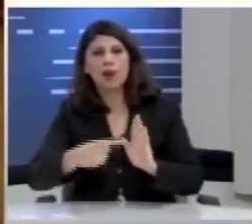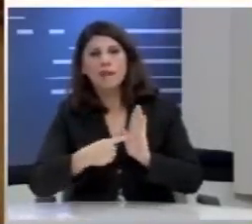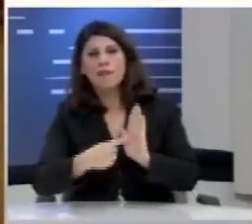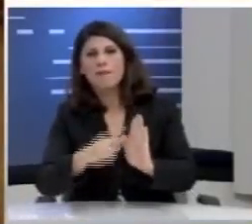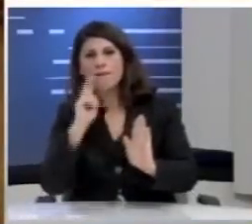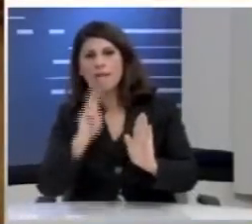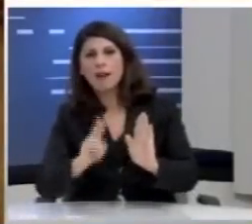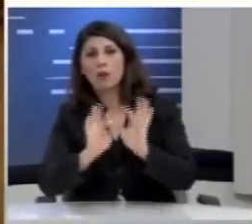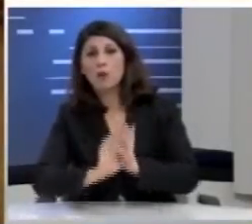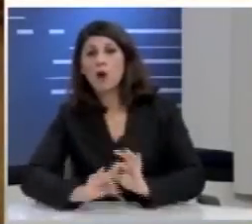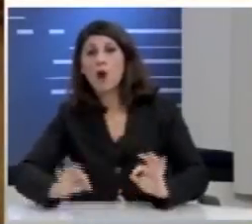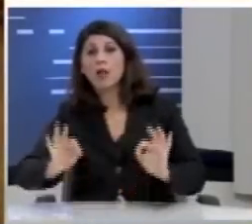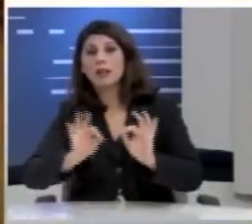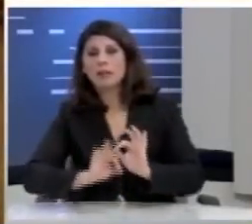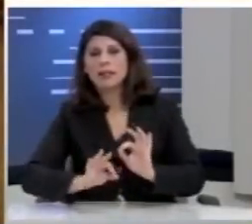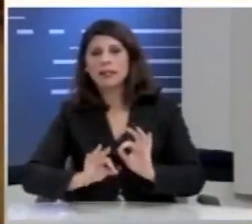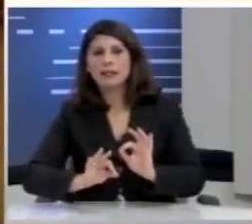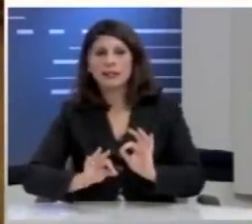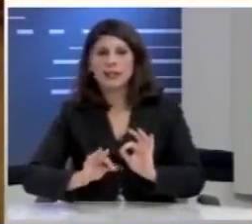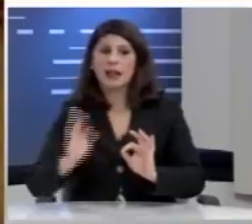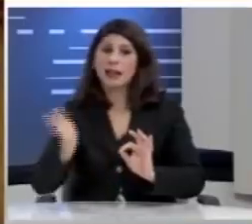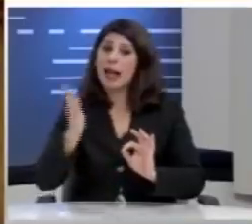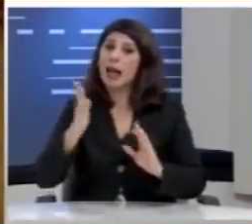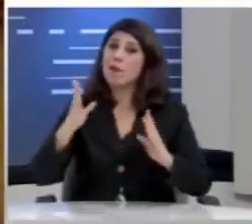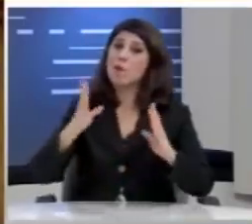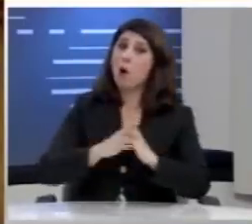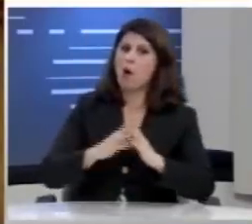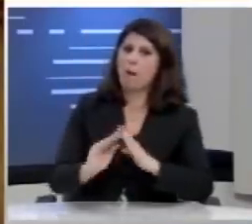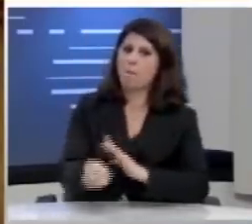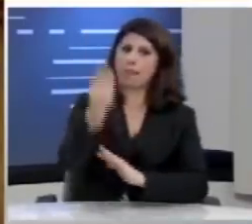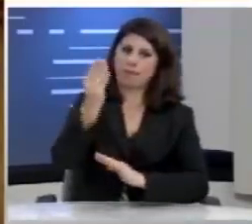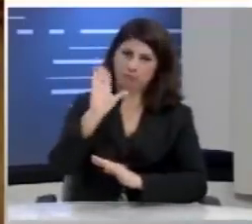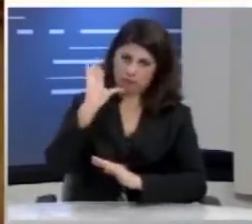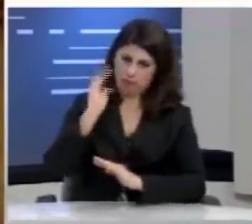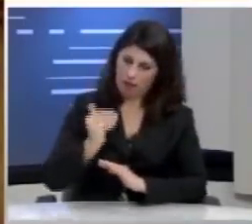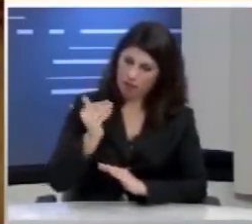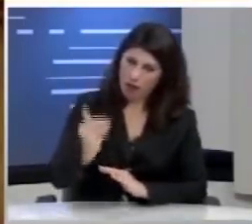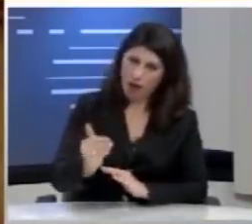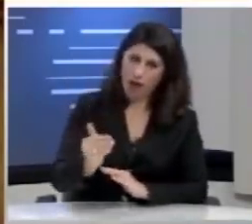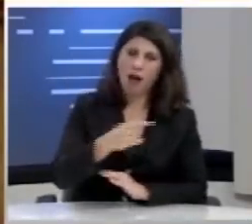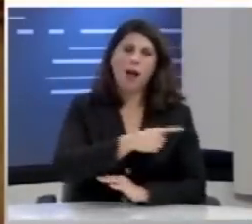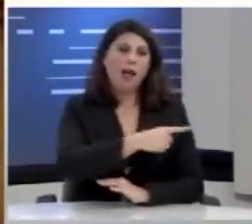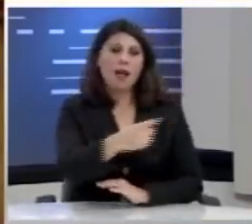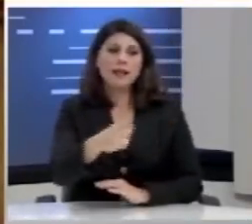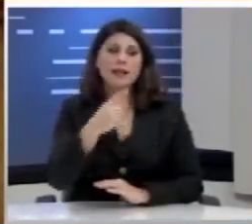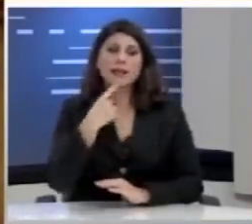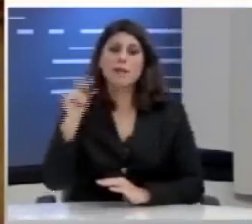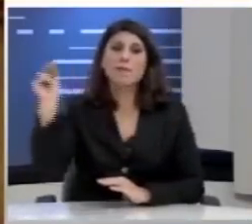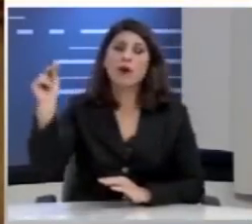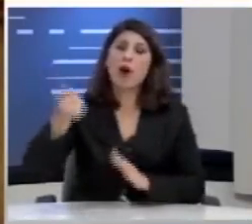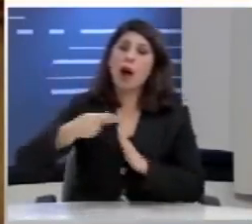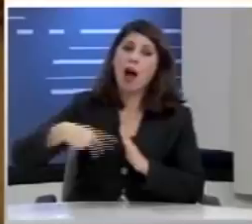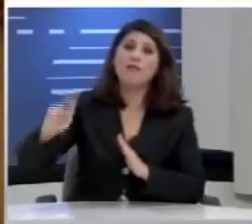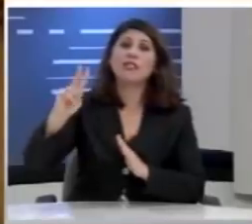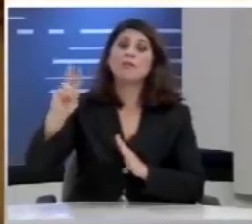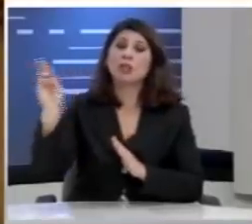εμφανείς οι προετοιμασίες για κάθε είδους πόλεμο. Την ώρα που εσείς υπόσχεστε